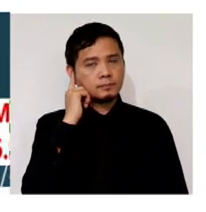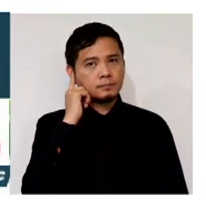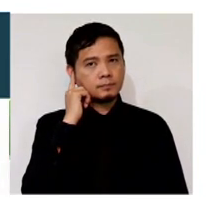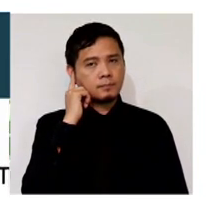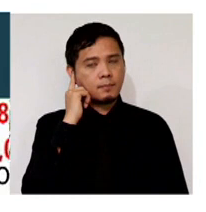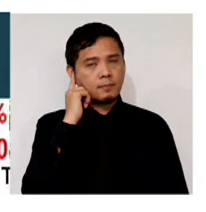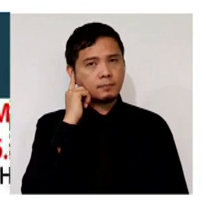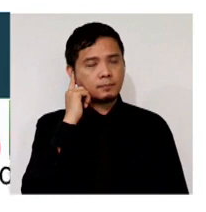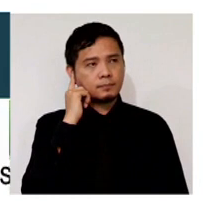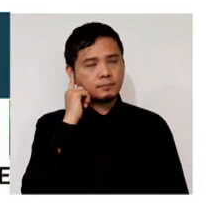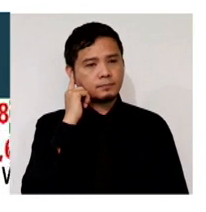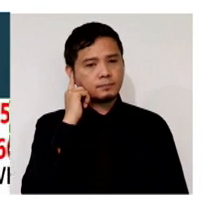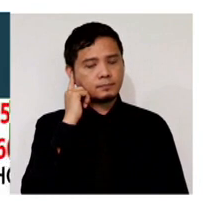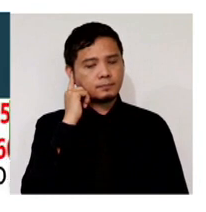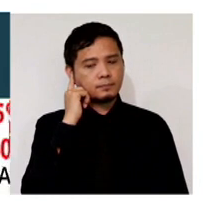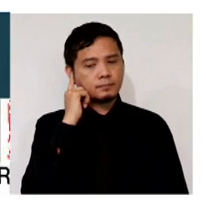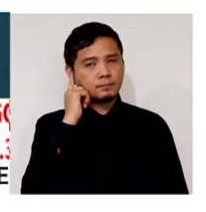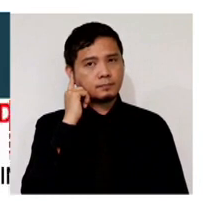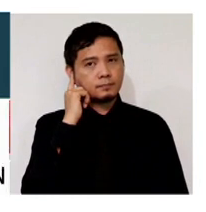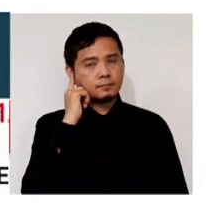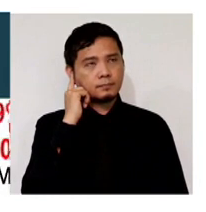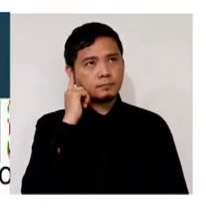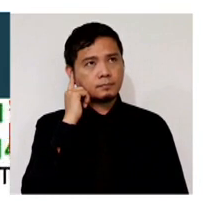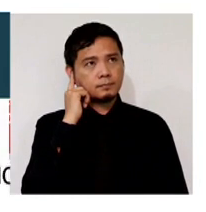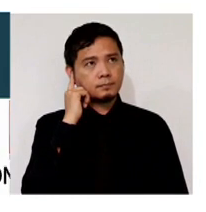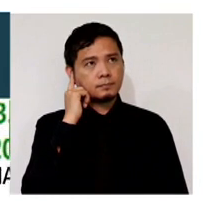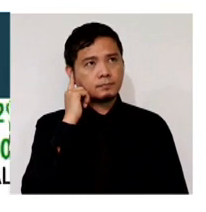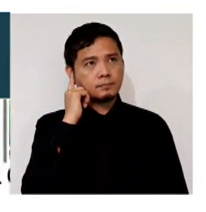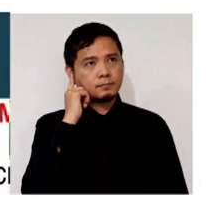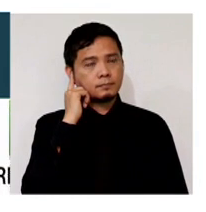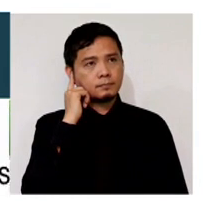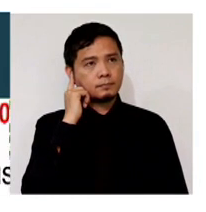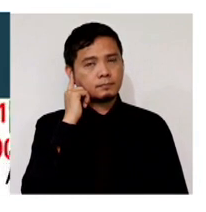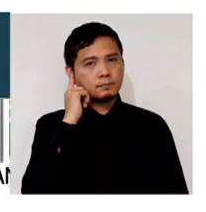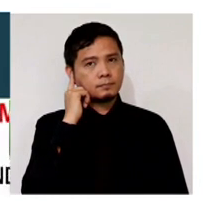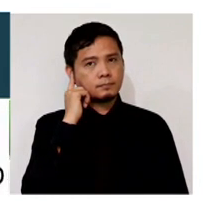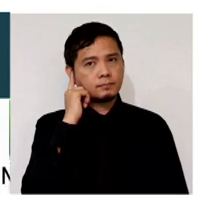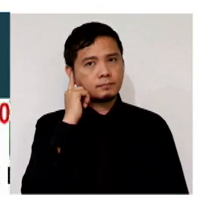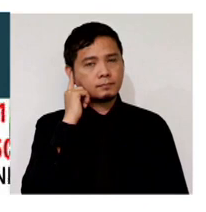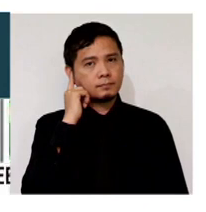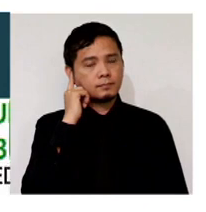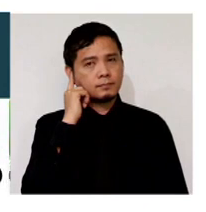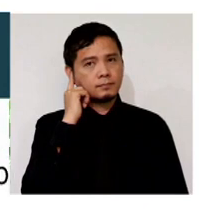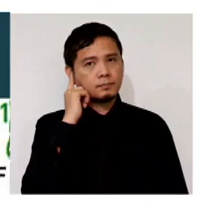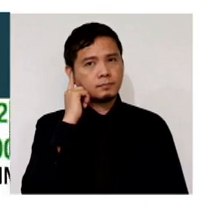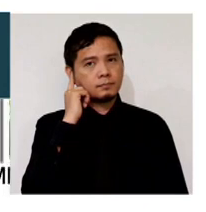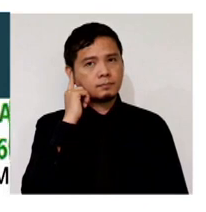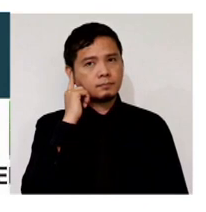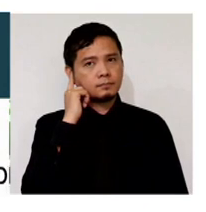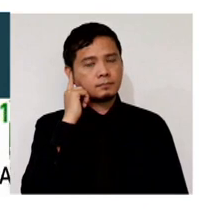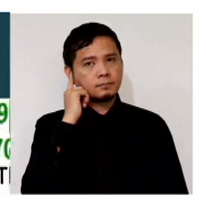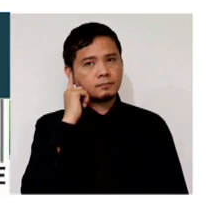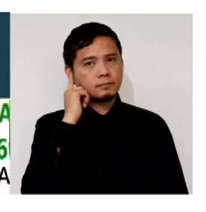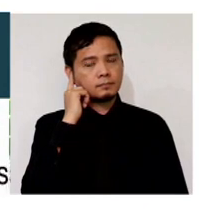it's the first time this river has swelled this way? Ito bang unang pagkakataon na nakita nyo itong river